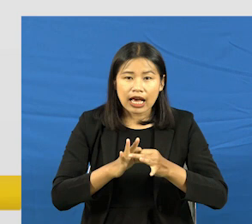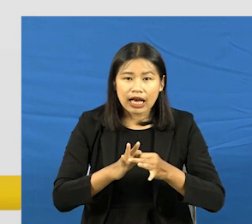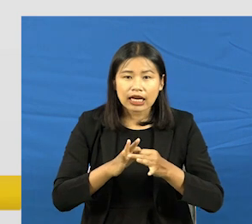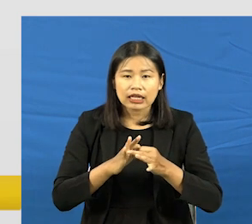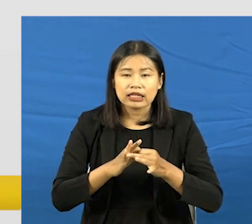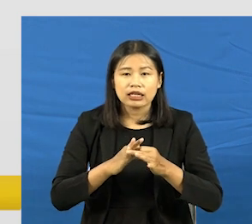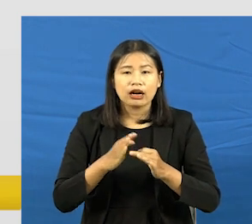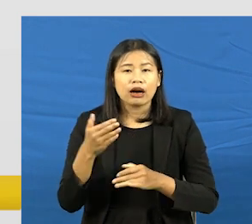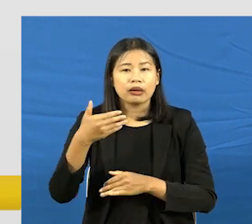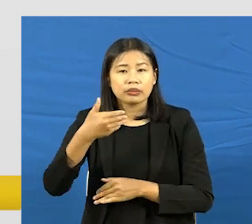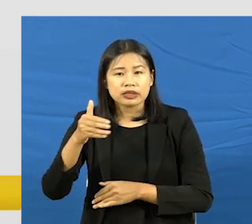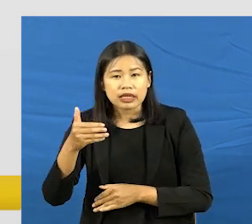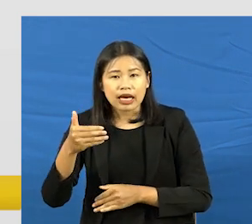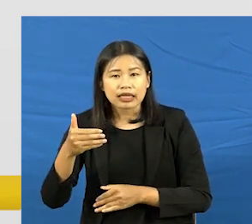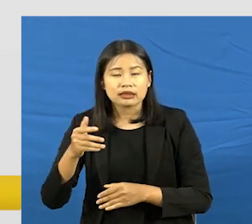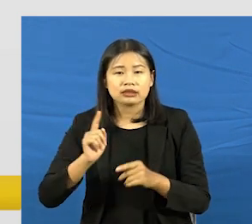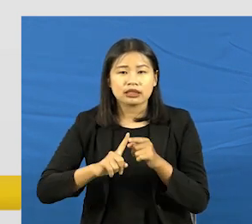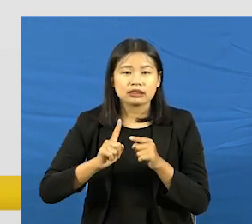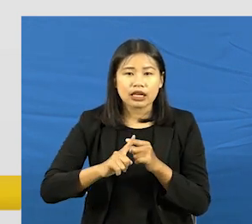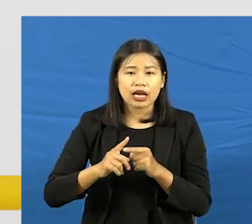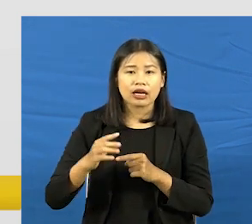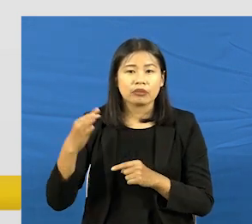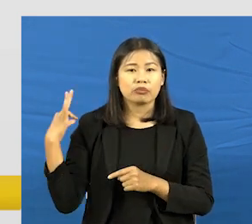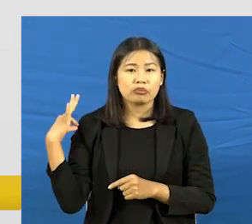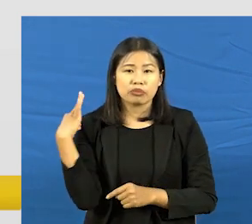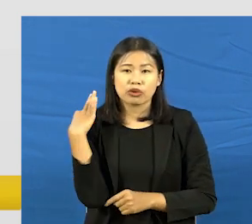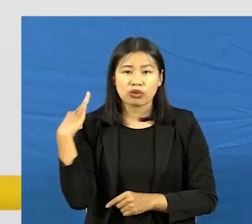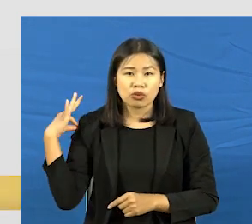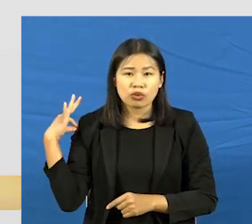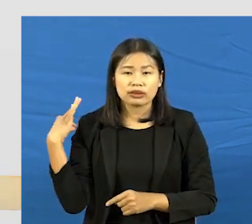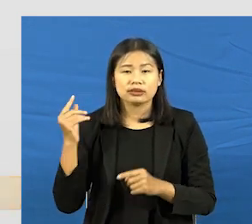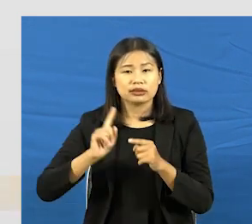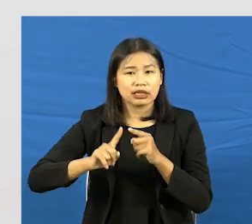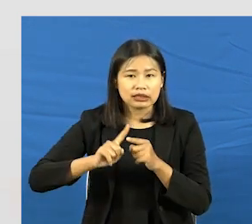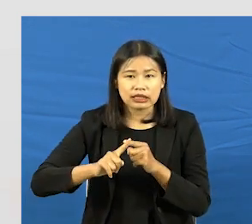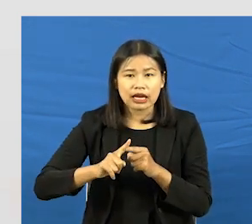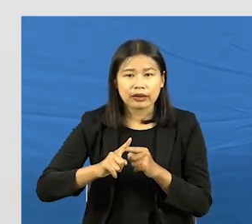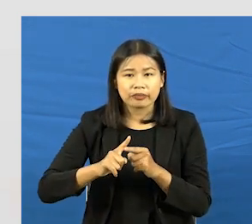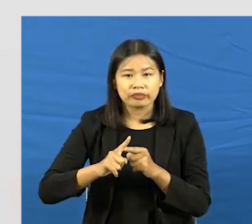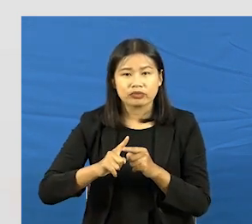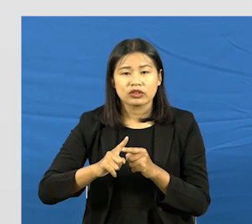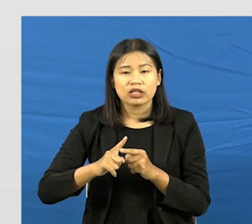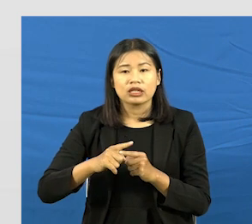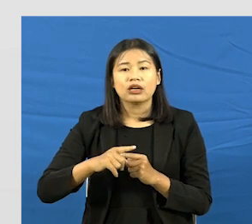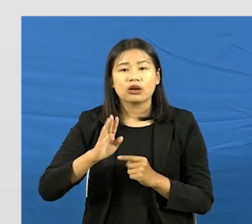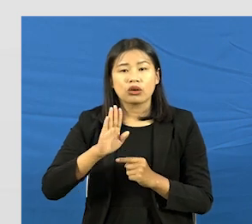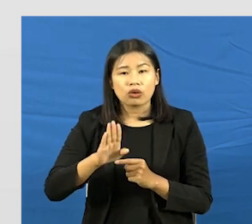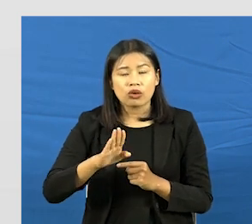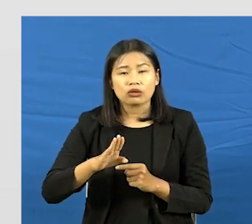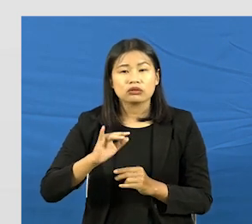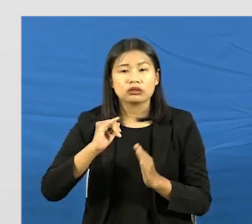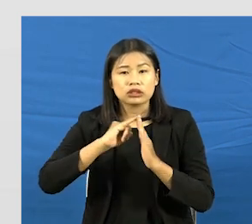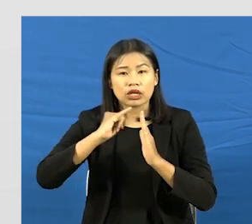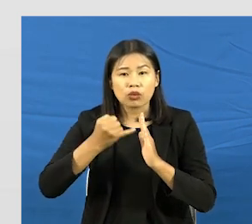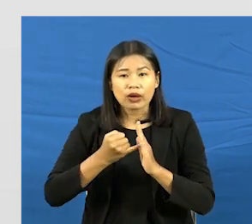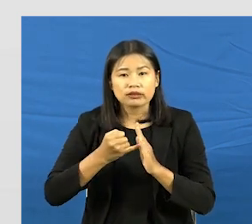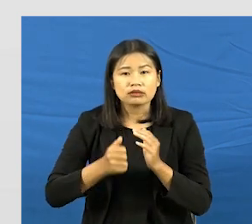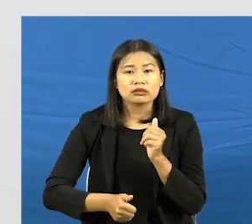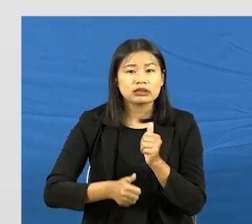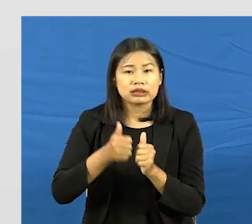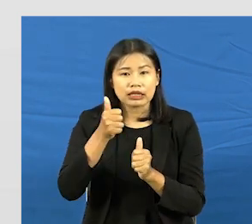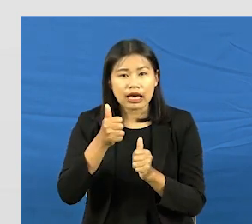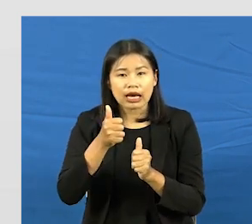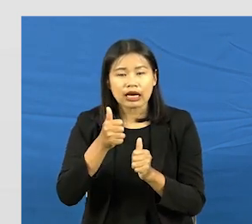ต่างๆเนี่ยไปประกวดในระดับภูมิภาคได้ชนะเลิศกลับมายกเว้น1ภาค